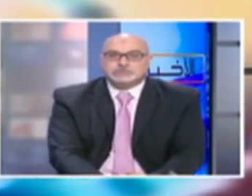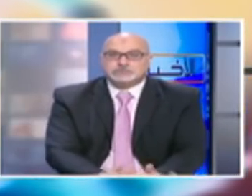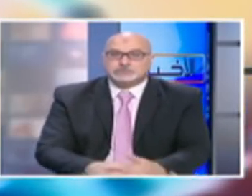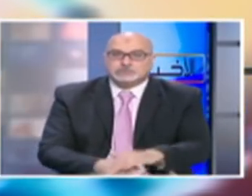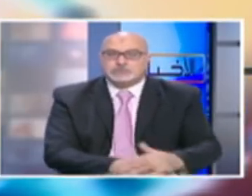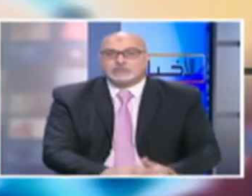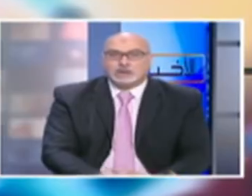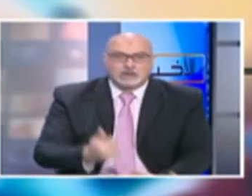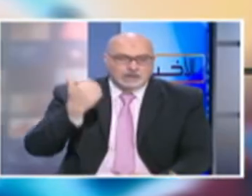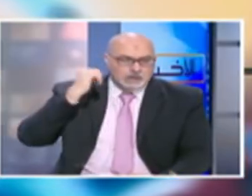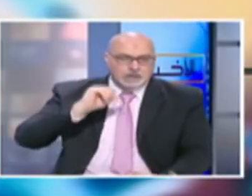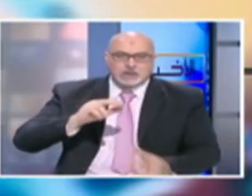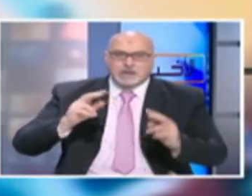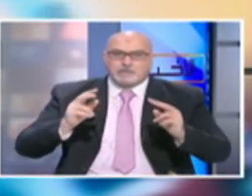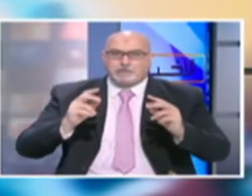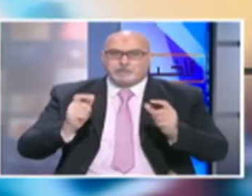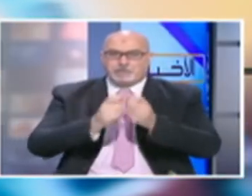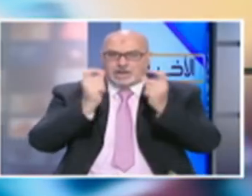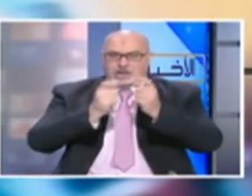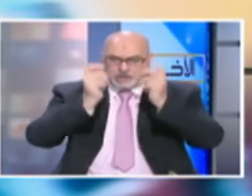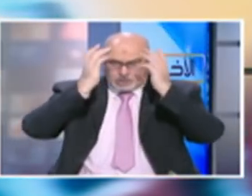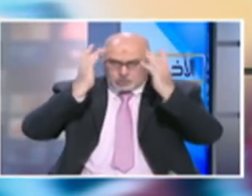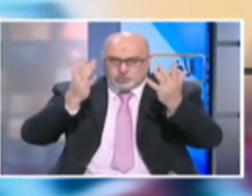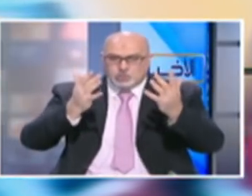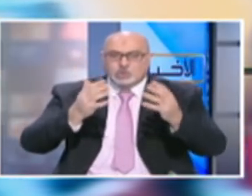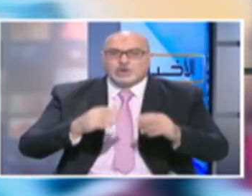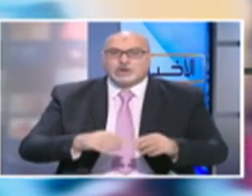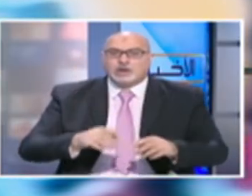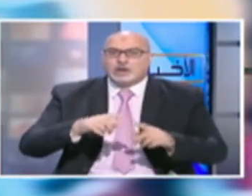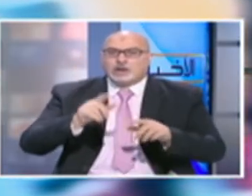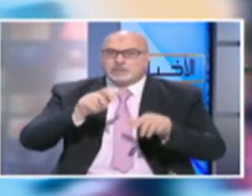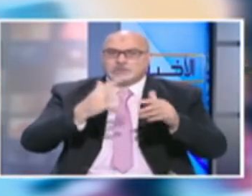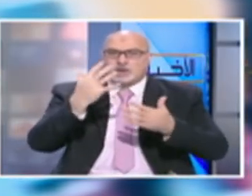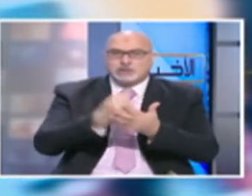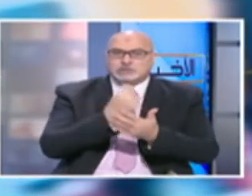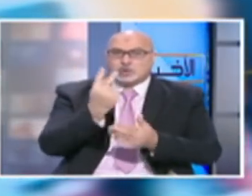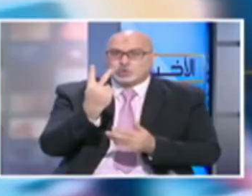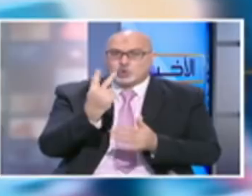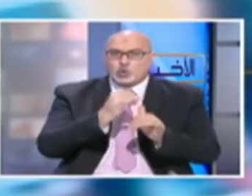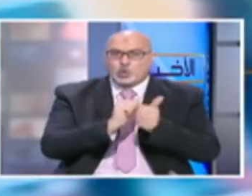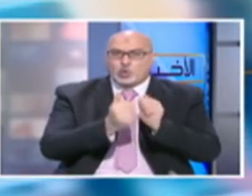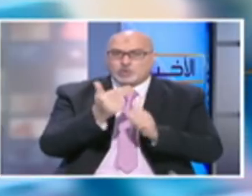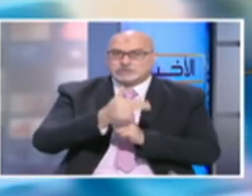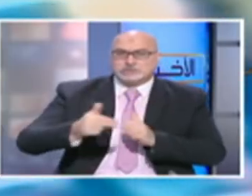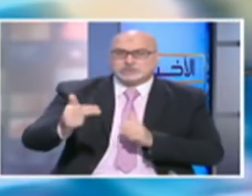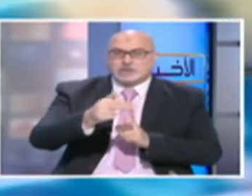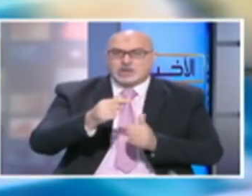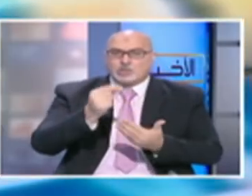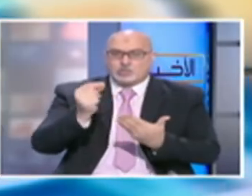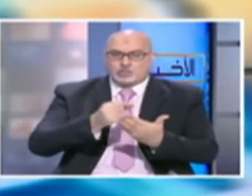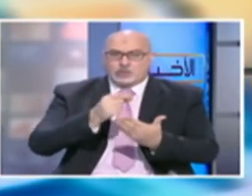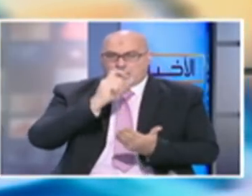فنياً كرم أمس بقصر الثقافة مفدي زكريا الفائزون في المسابقتين الوطنيتين للخط